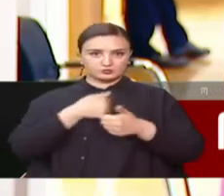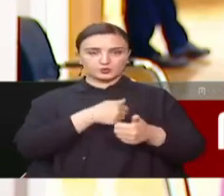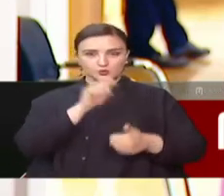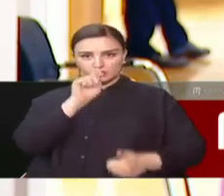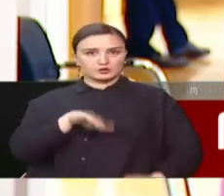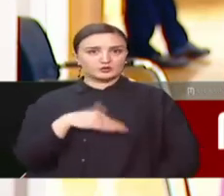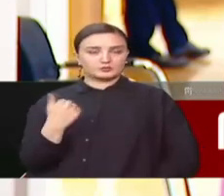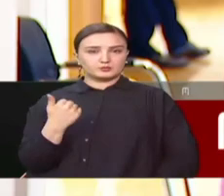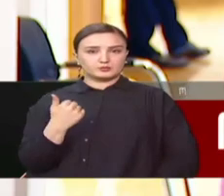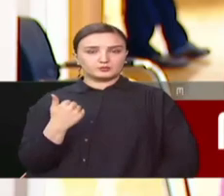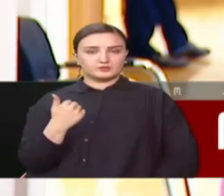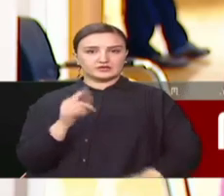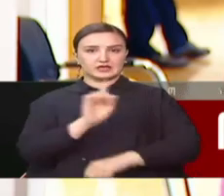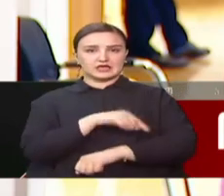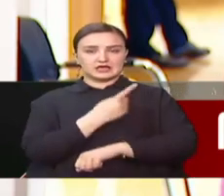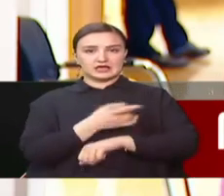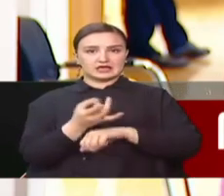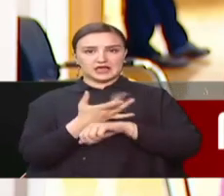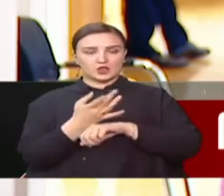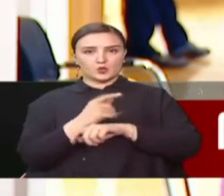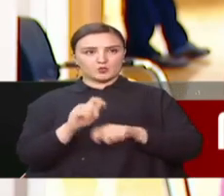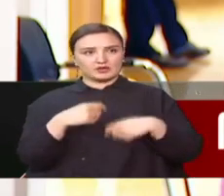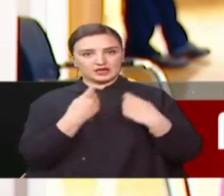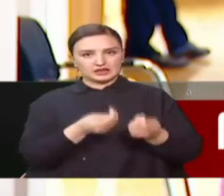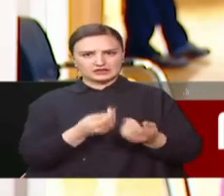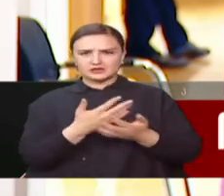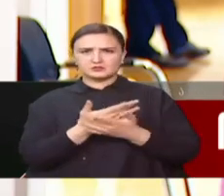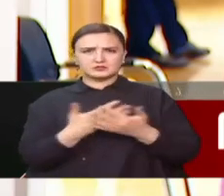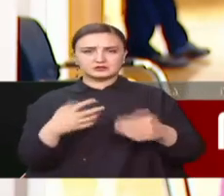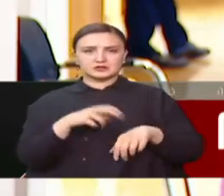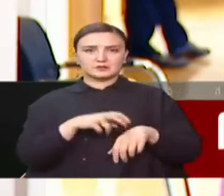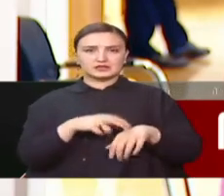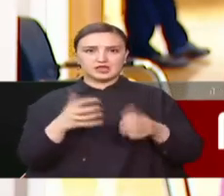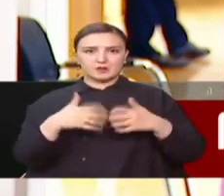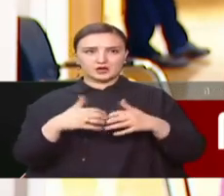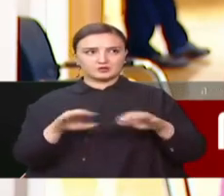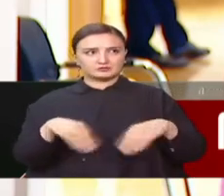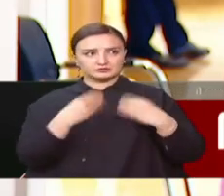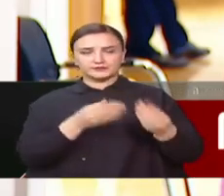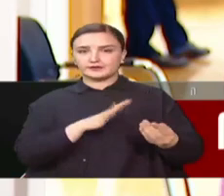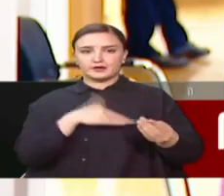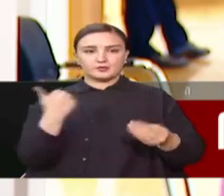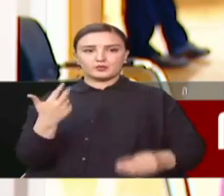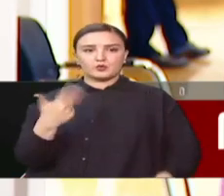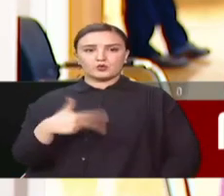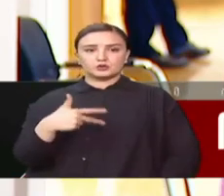დაეხმაროს რეანიმობილების გადაცემა არ ვიცი სხვადასხვა სამედიცინო აპარატურის გადაცემა 30